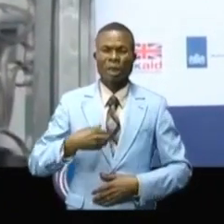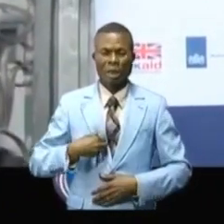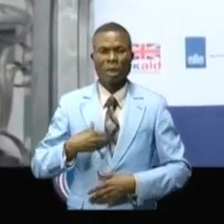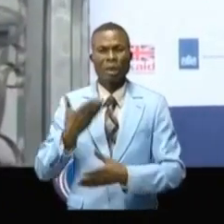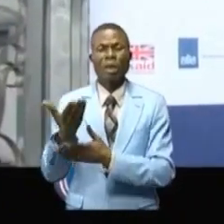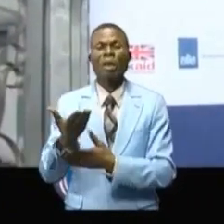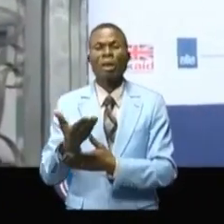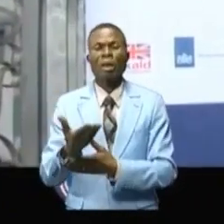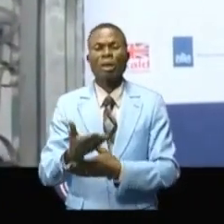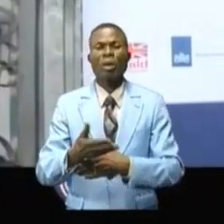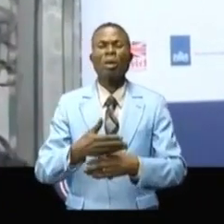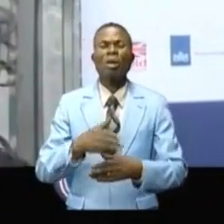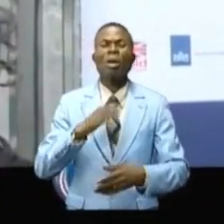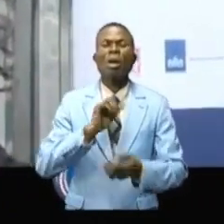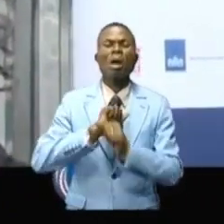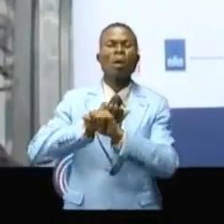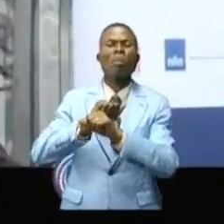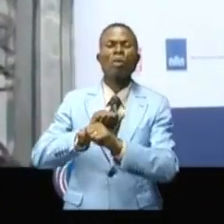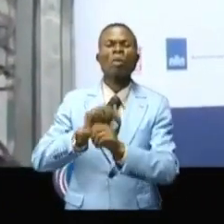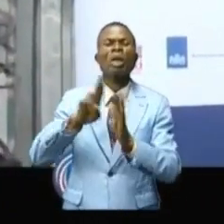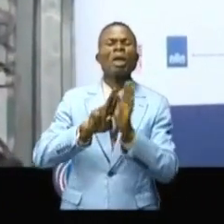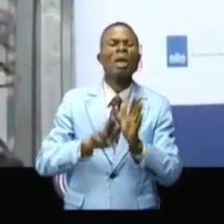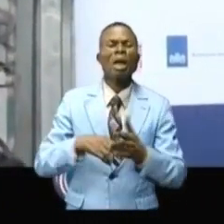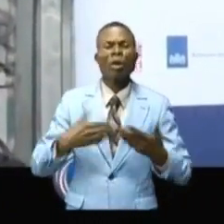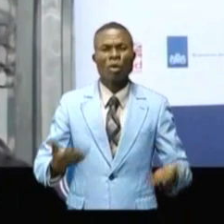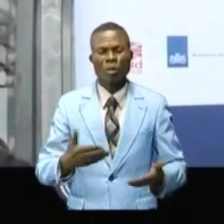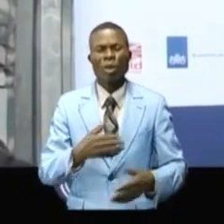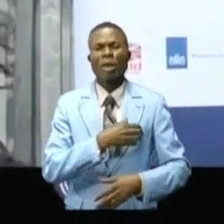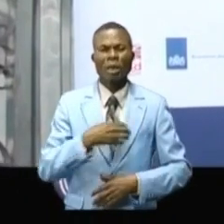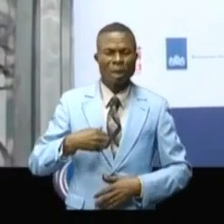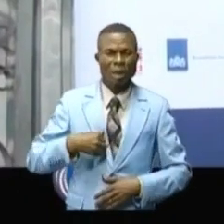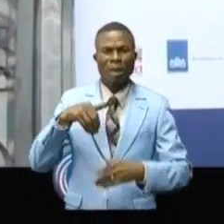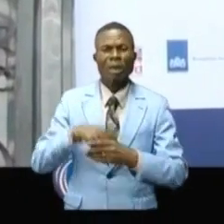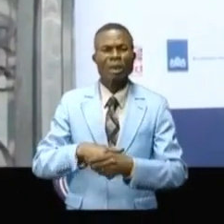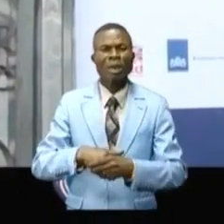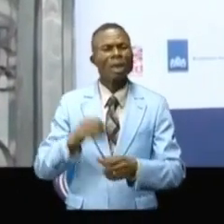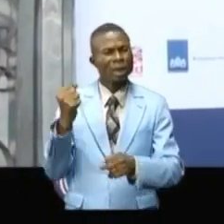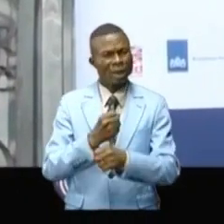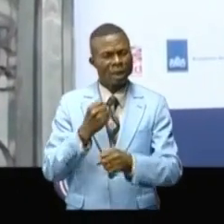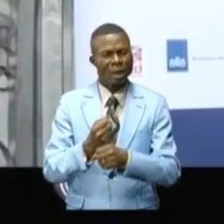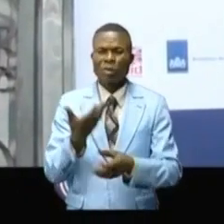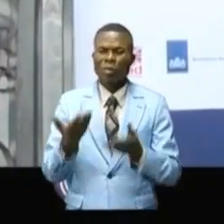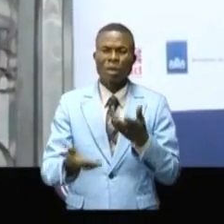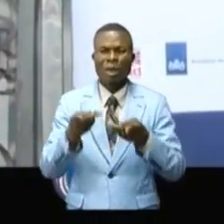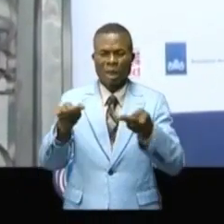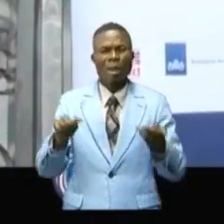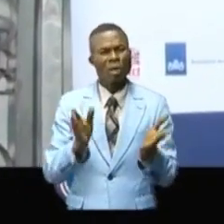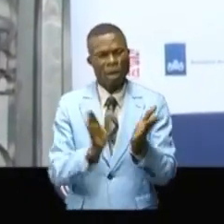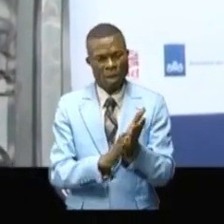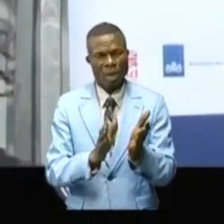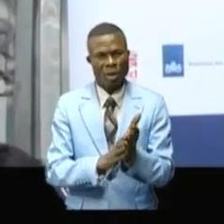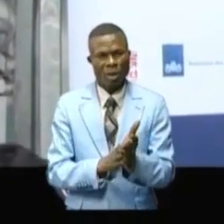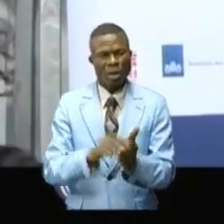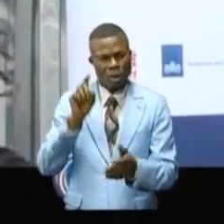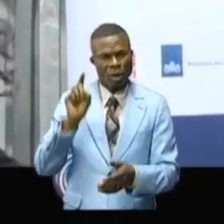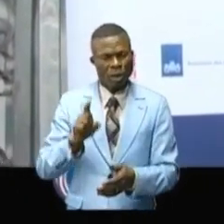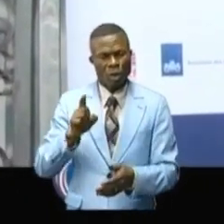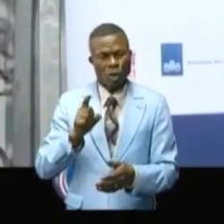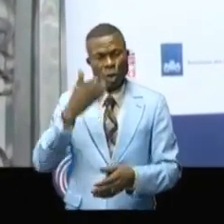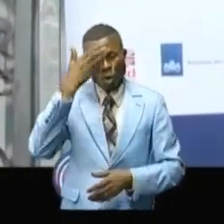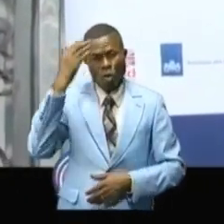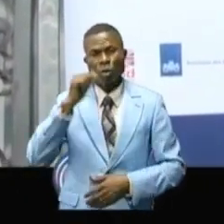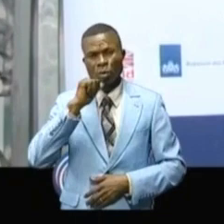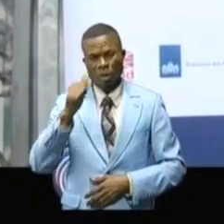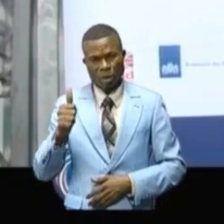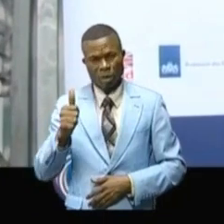demander comment je dois passer ces moments-là, bien être discriminée, que ce soit même au niveau du travail, que ce soit à l'école. Elle ne doit pas manquer